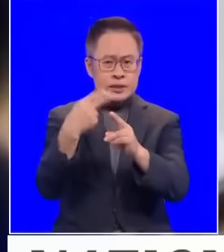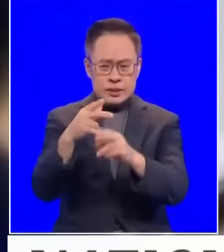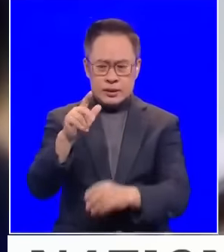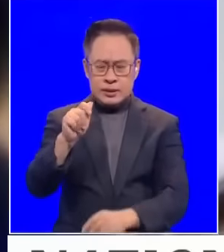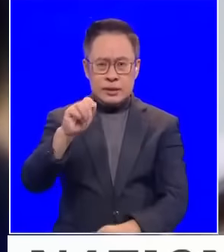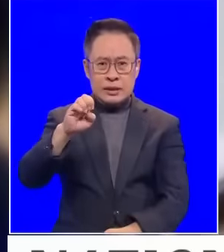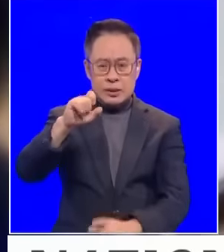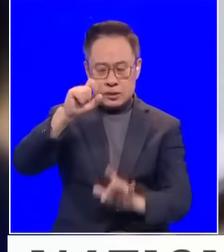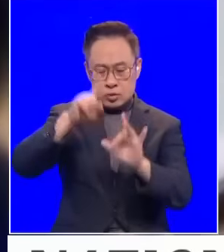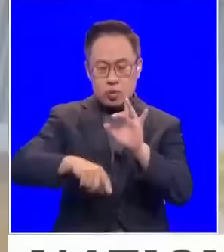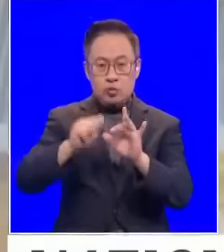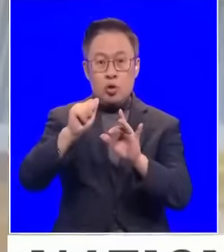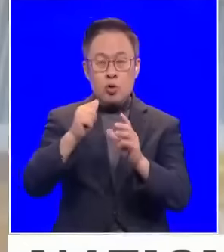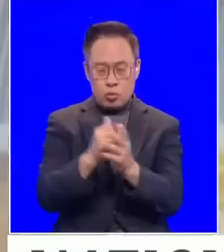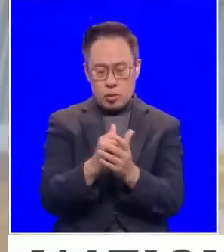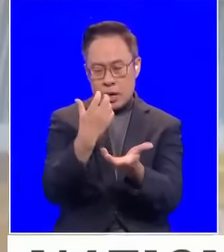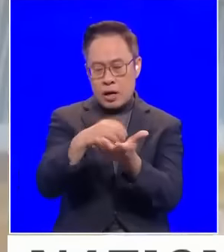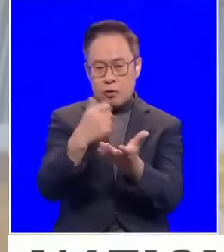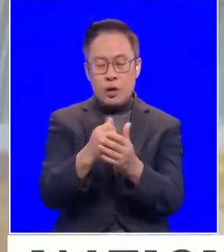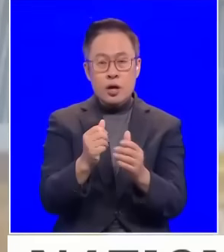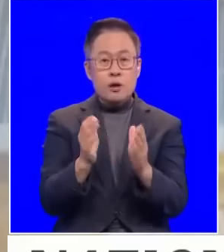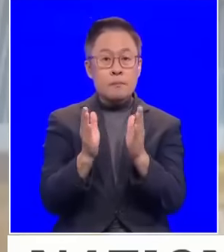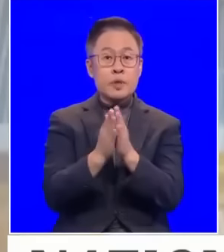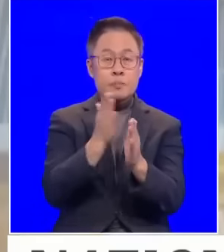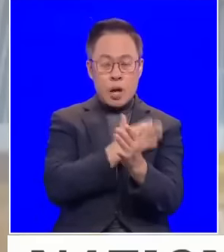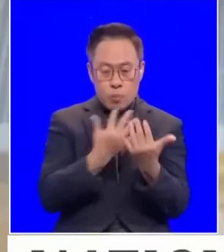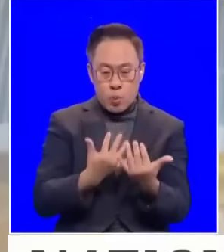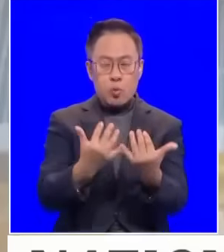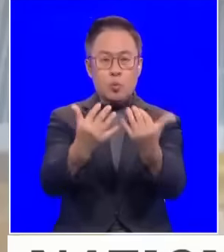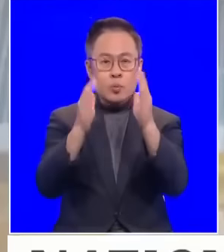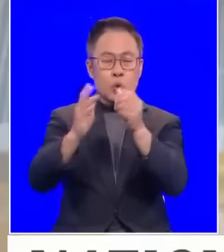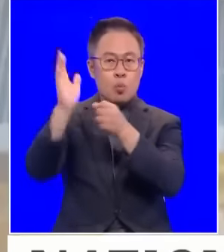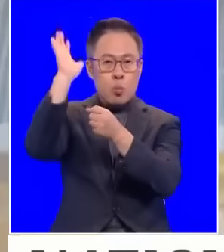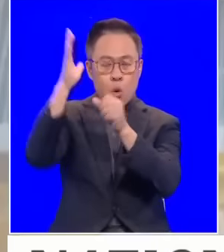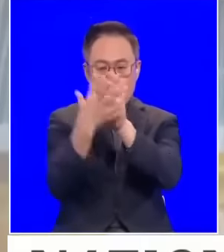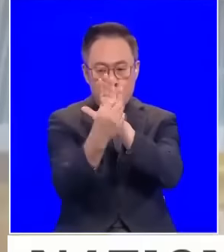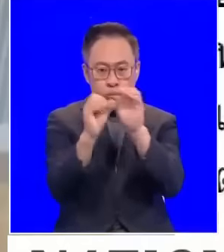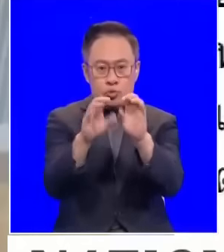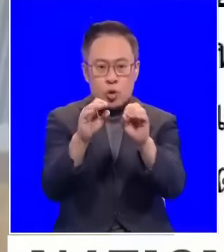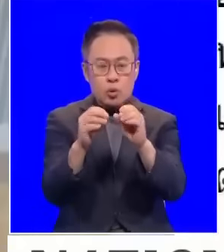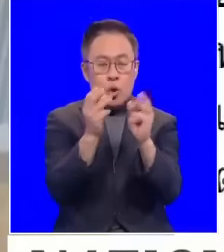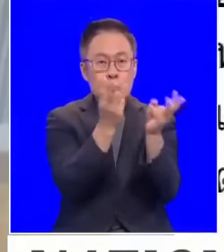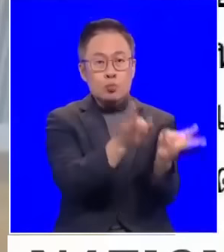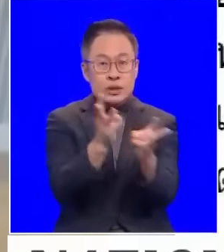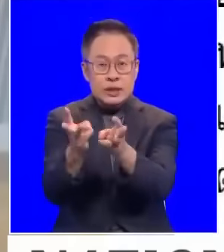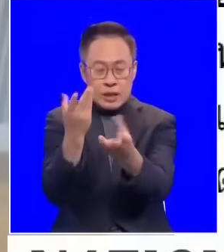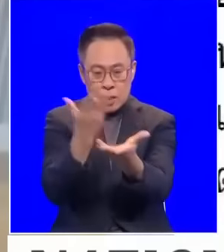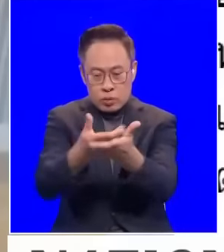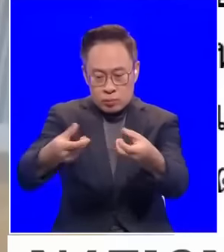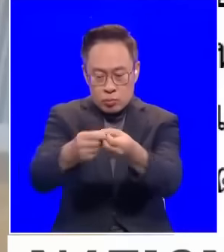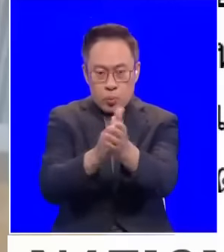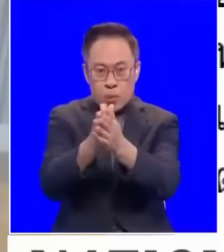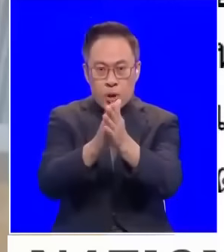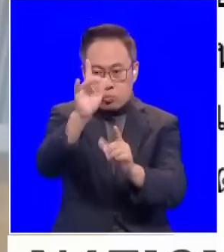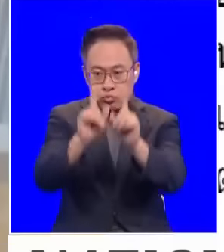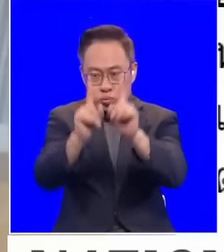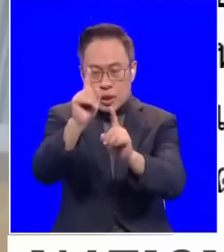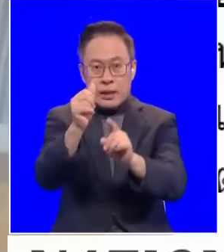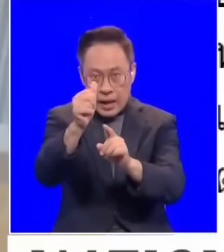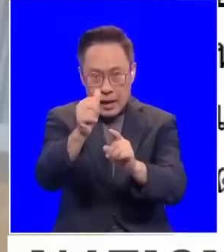สงฆ์เนี่ยถูกหลอกลงทุนเทรดแล้วก็มีข้อความบอกว่าบ้านแชร์น้องแครอทล้มแล้วแชร์ลูกโซ่ของสงฆ์อีสาน